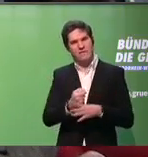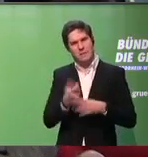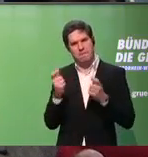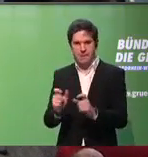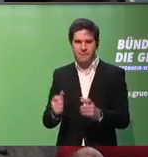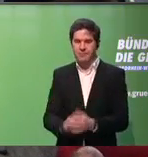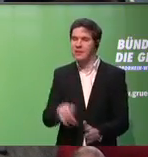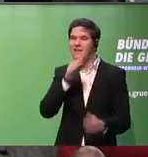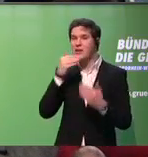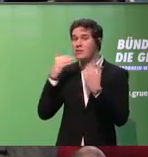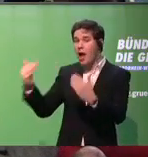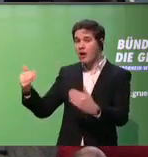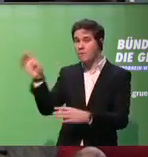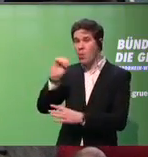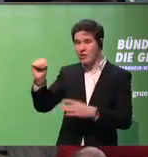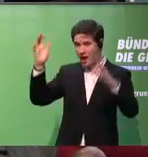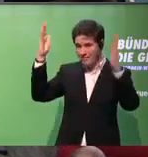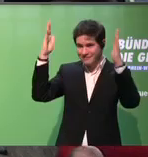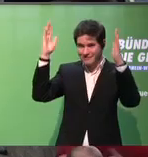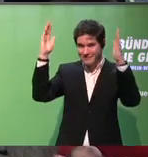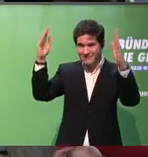für die Beantwortung.